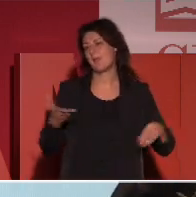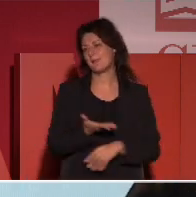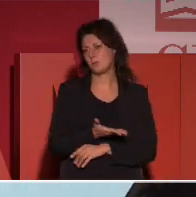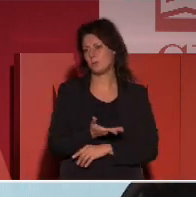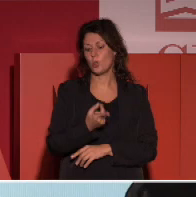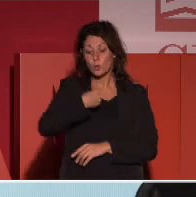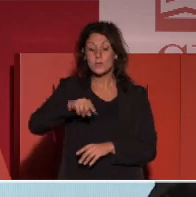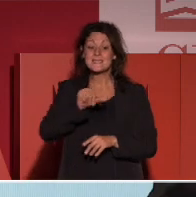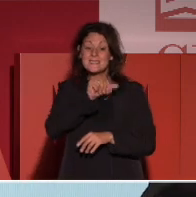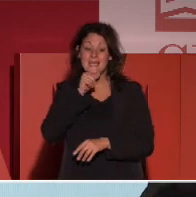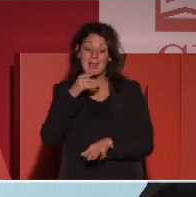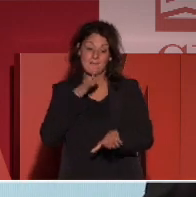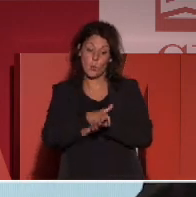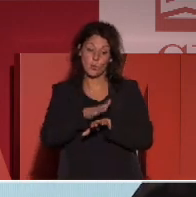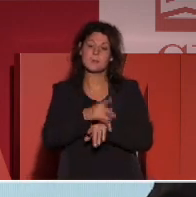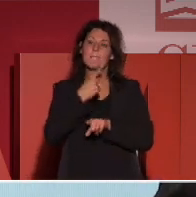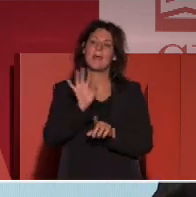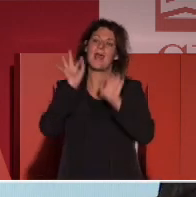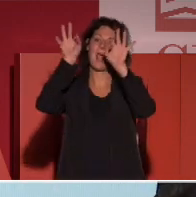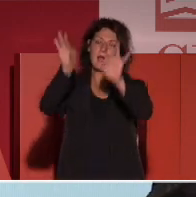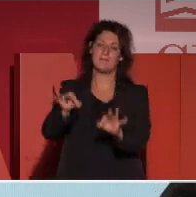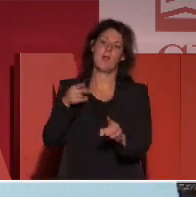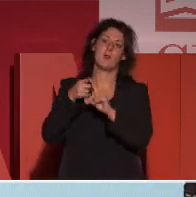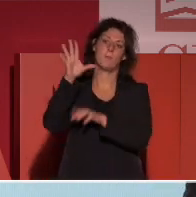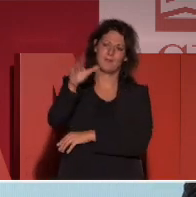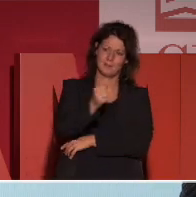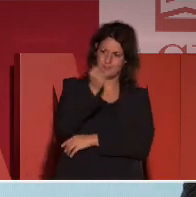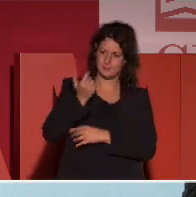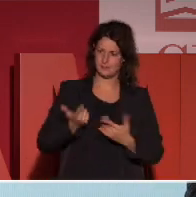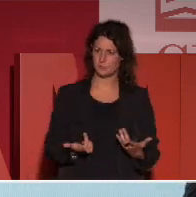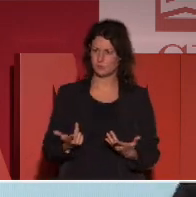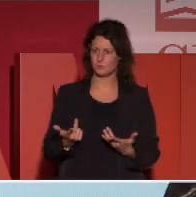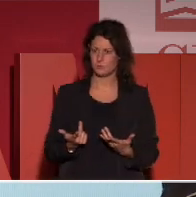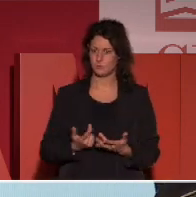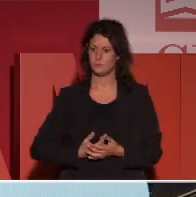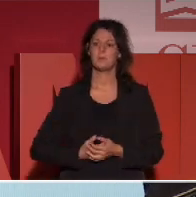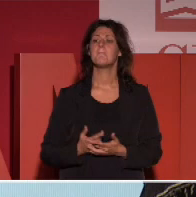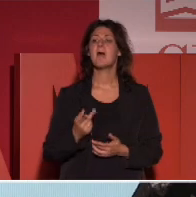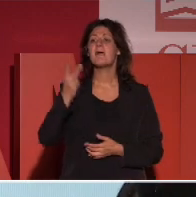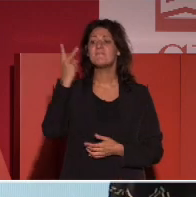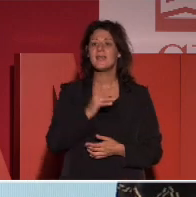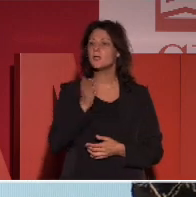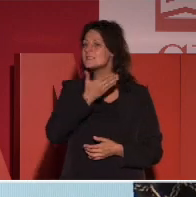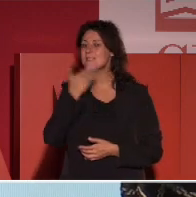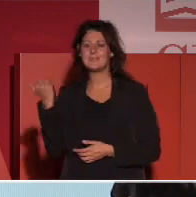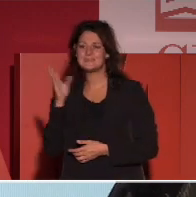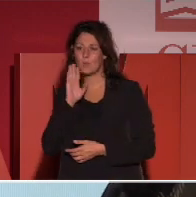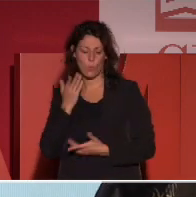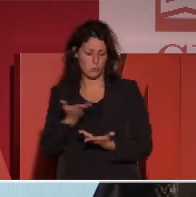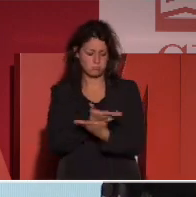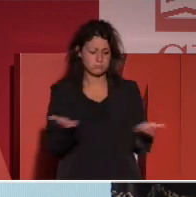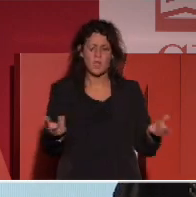cui ci serviamo per raggiungere degli scopi o degli obiettivi in sé non dicono nulla non sono né buoni né cattivi